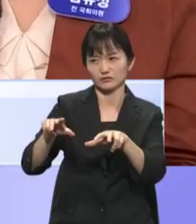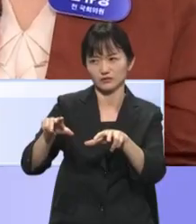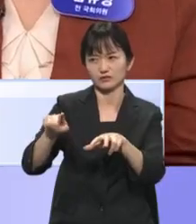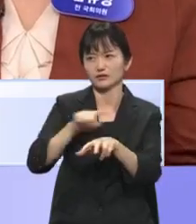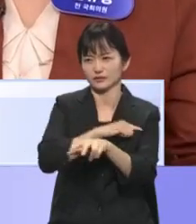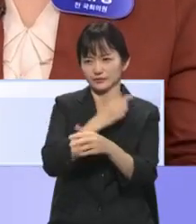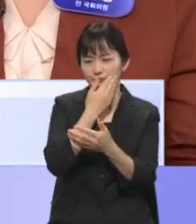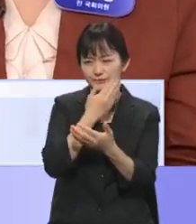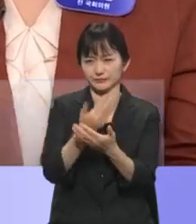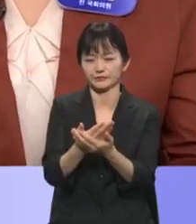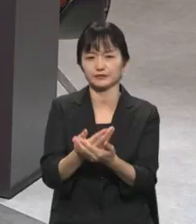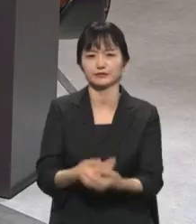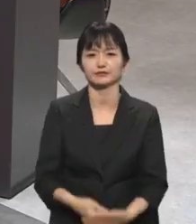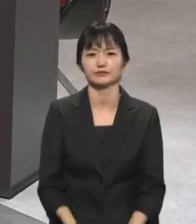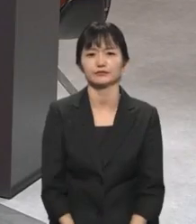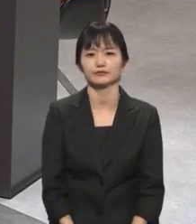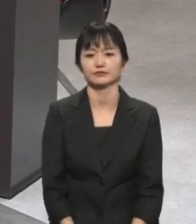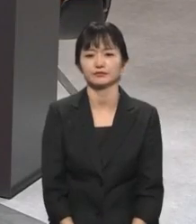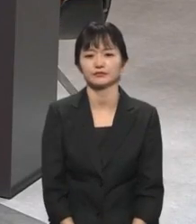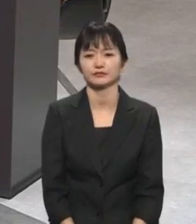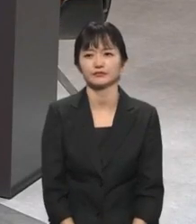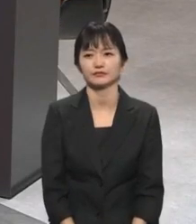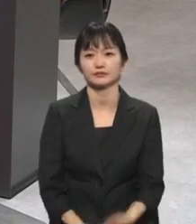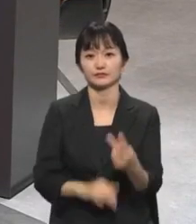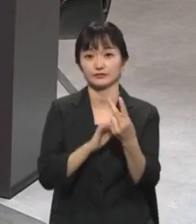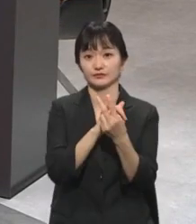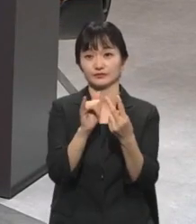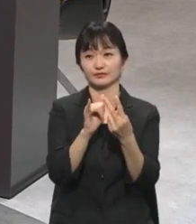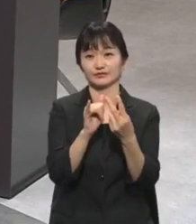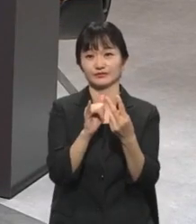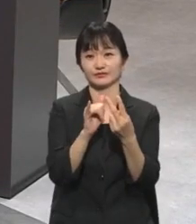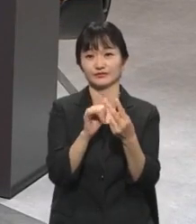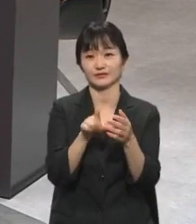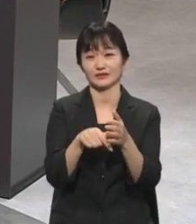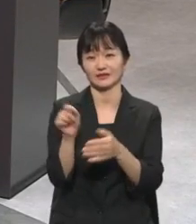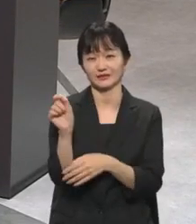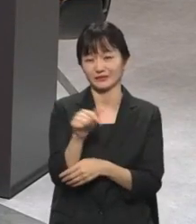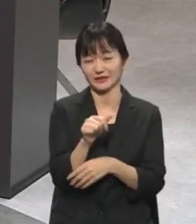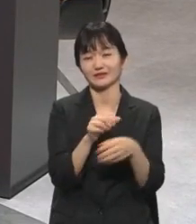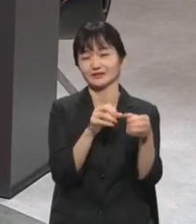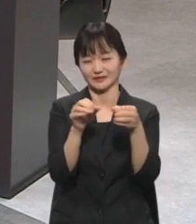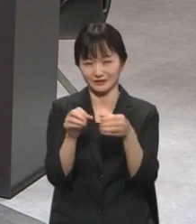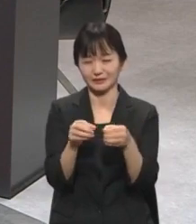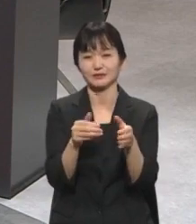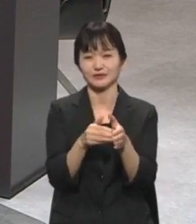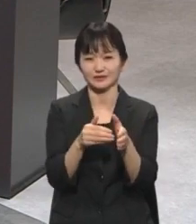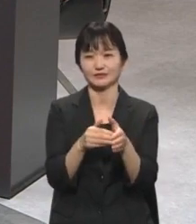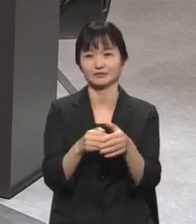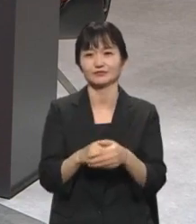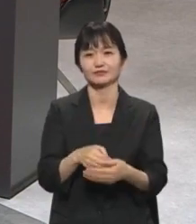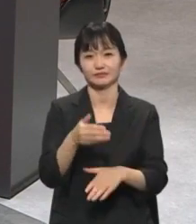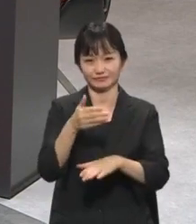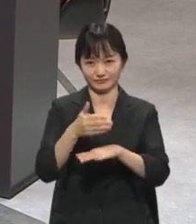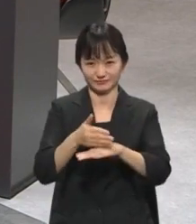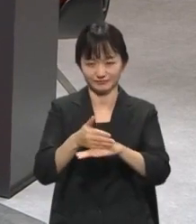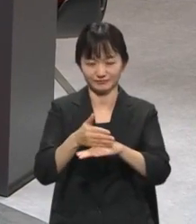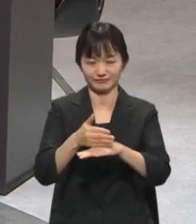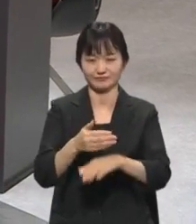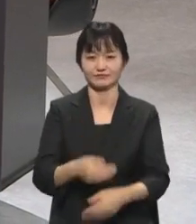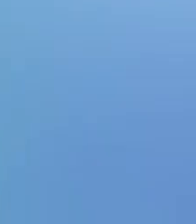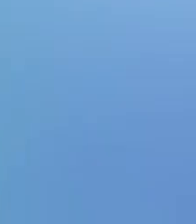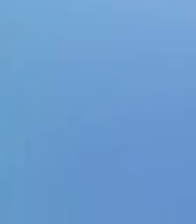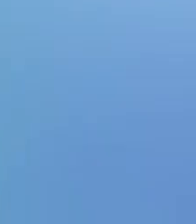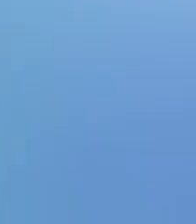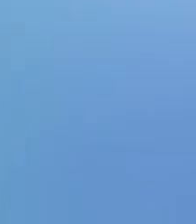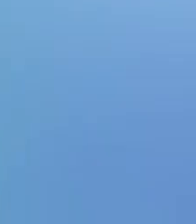생각합니다 오늘 두 분과는 시간이 빨리 지나가네요 여기서 얘기를 마치도록 하겠습니다 고맙습니다